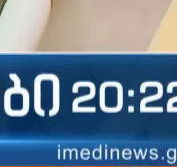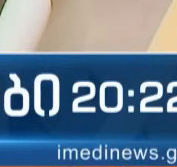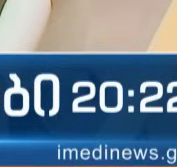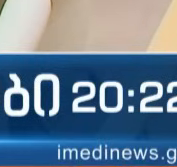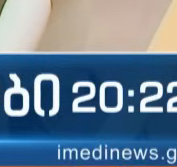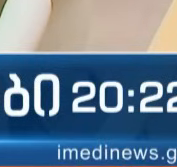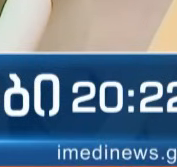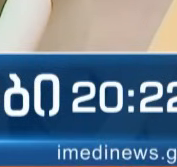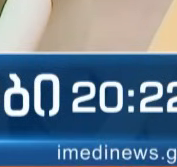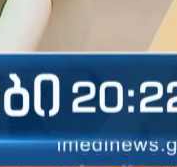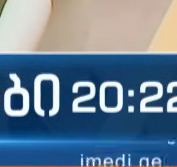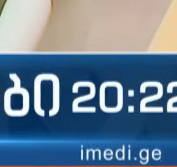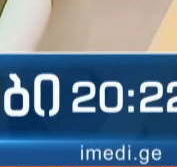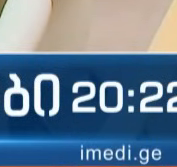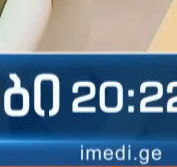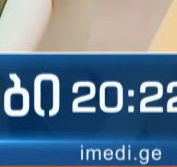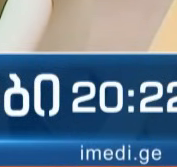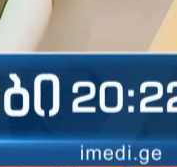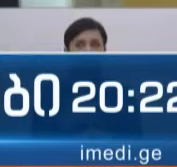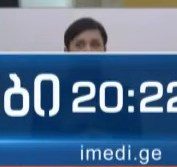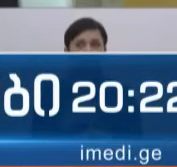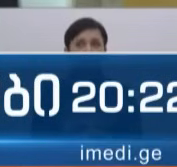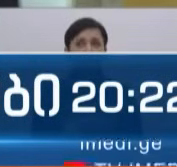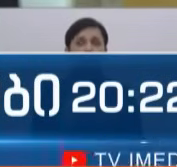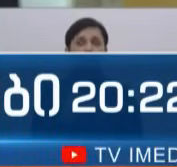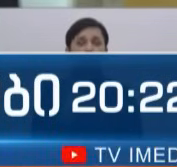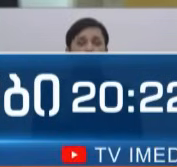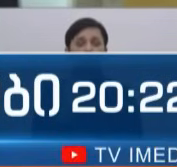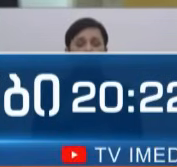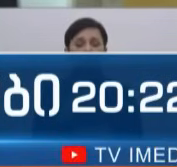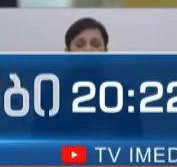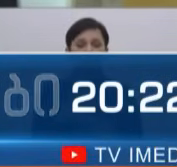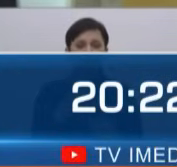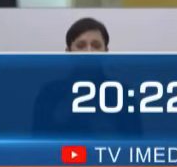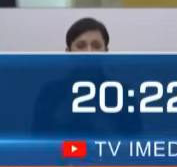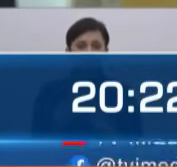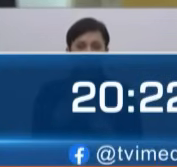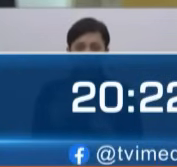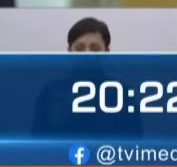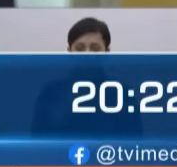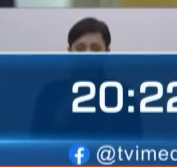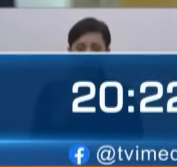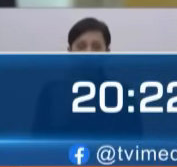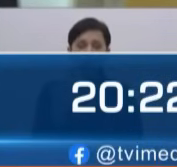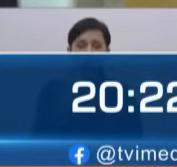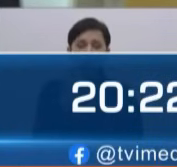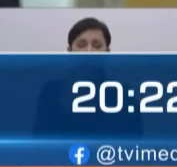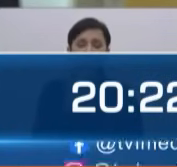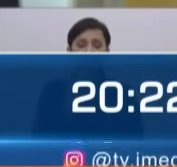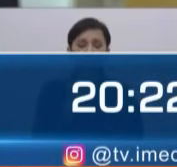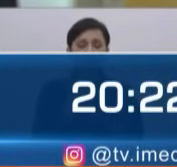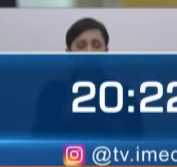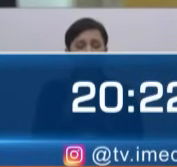მოსმენას პოლიტიკური ურთიერთბრალდებების გარეშეც არ ჩაუვლია. ჩვენ პირველი კითხვა იქნება ესეთი: დამისახელეთ ერთი თქვენი პოლიტიკური